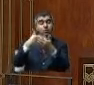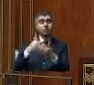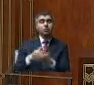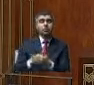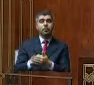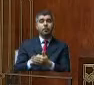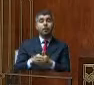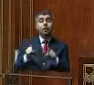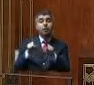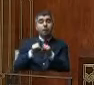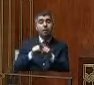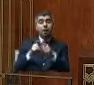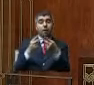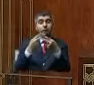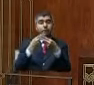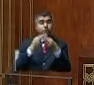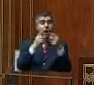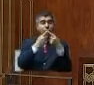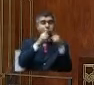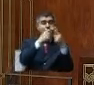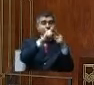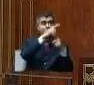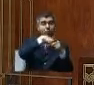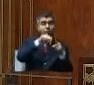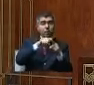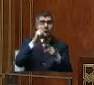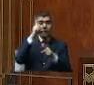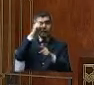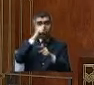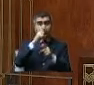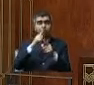قبل التطرق إلى المنجزات والتحديات التي لا تزال